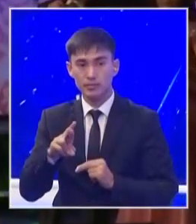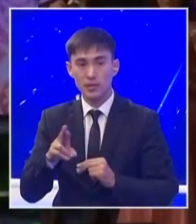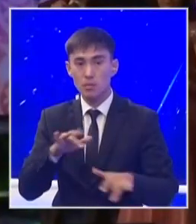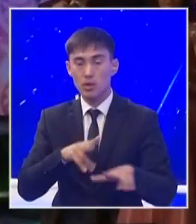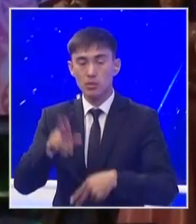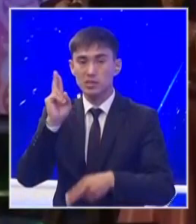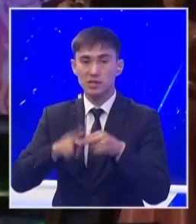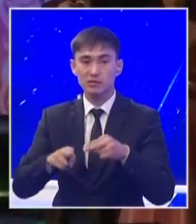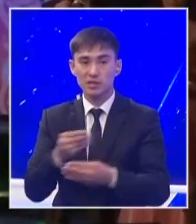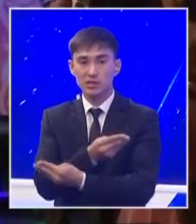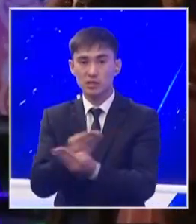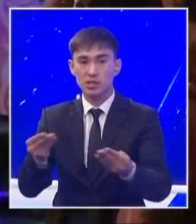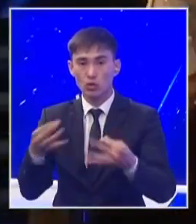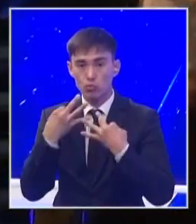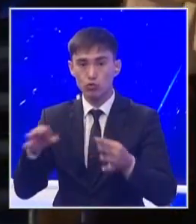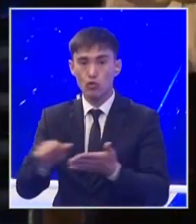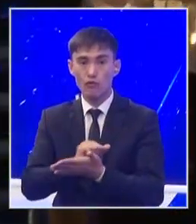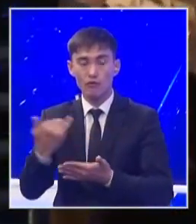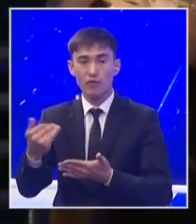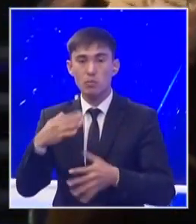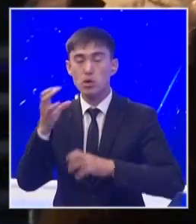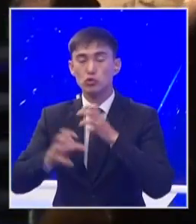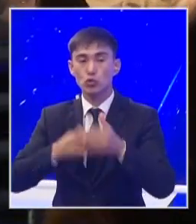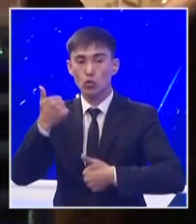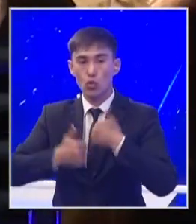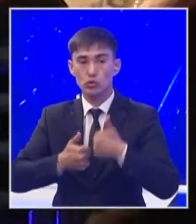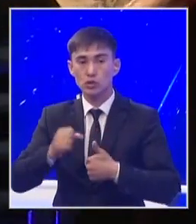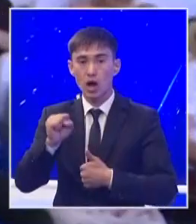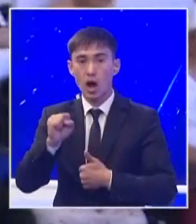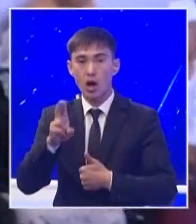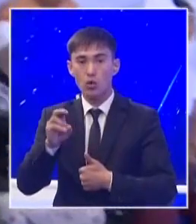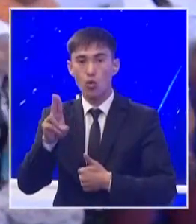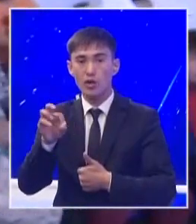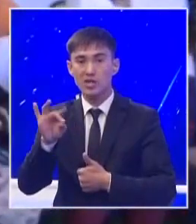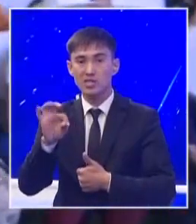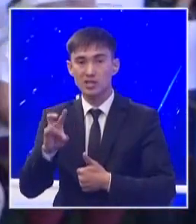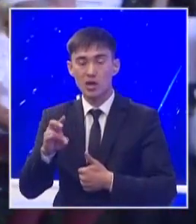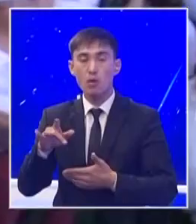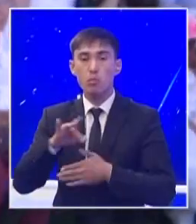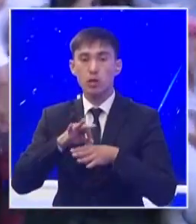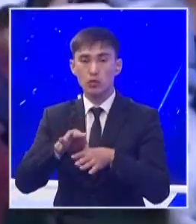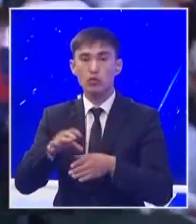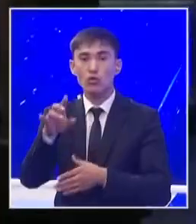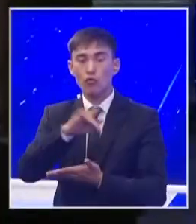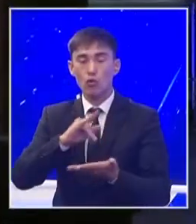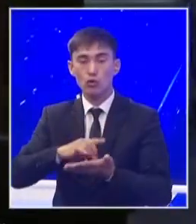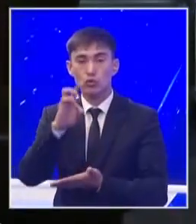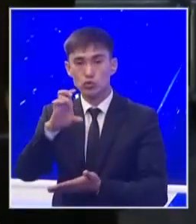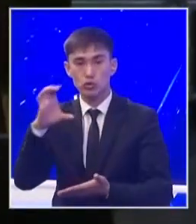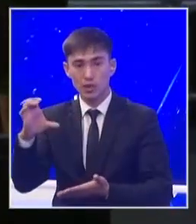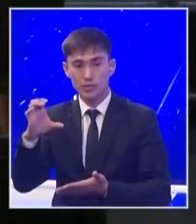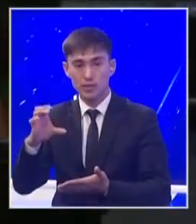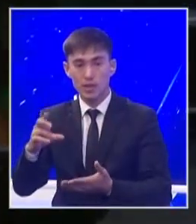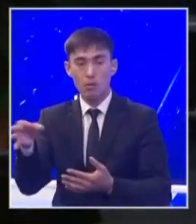Мероприятие завершилось раздачей путевок победителям на международный конкурс «Аккукершин», который пройдет в городе Нур-Султан. Там областные